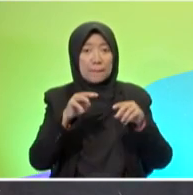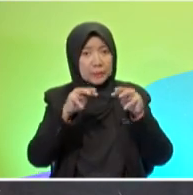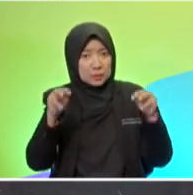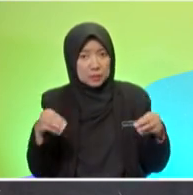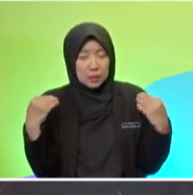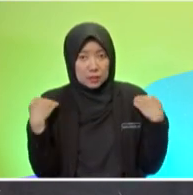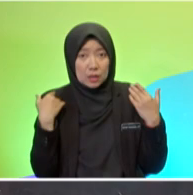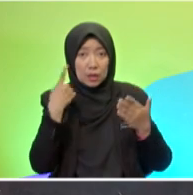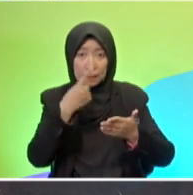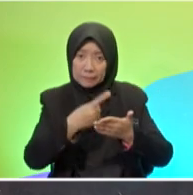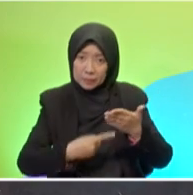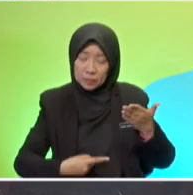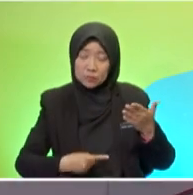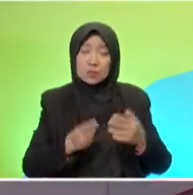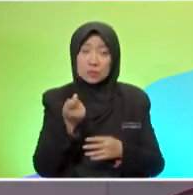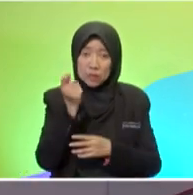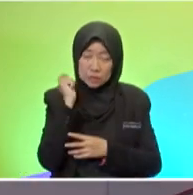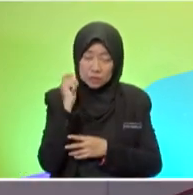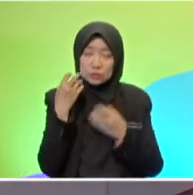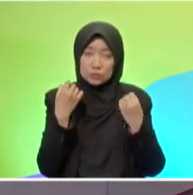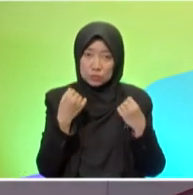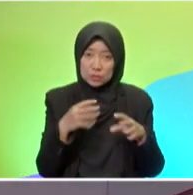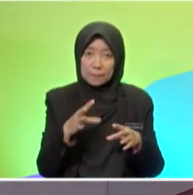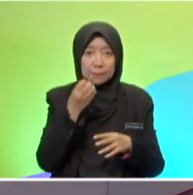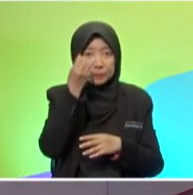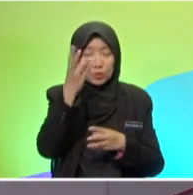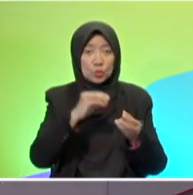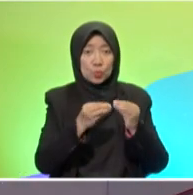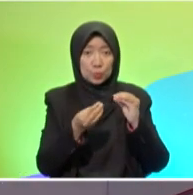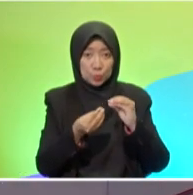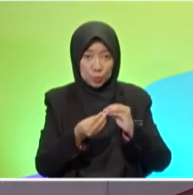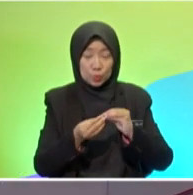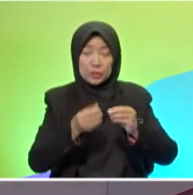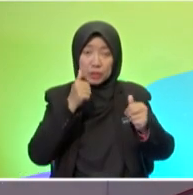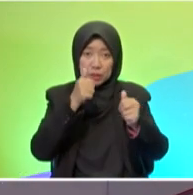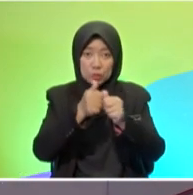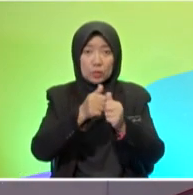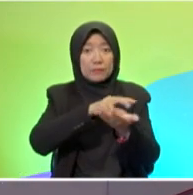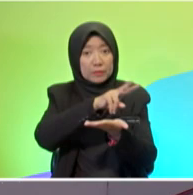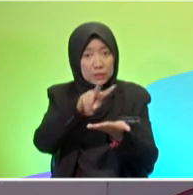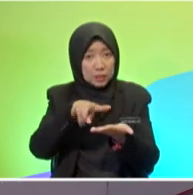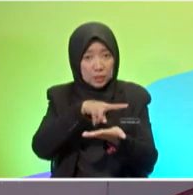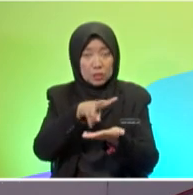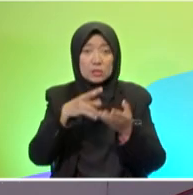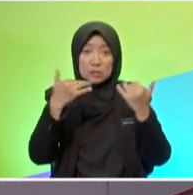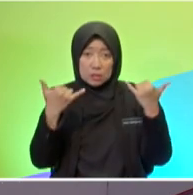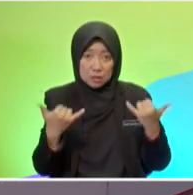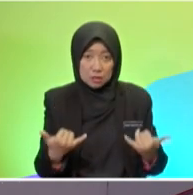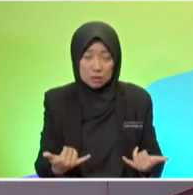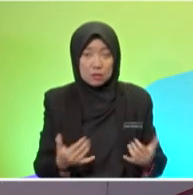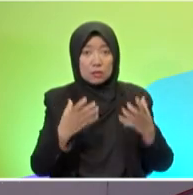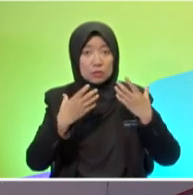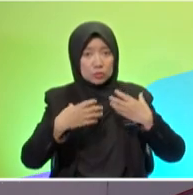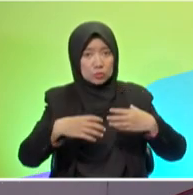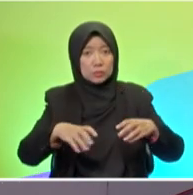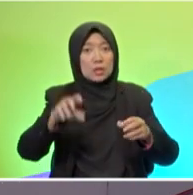baik. Tadi kita dah sebut nombor gunakan video pembelajaran. Okey, baik. Sekarang kita nak cuba